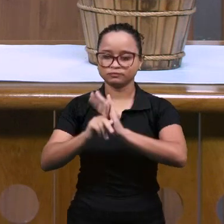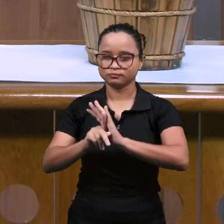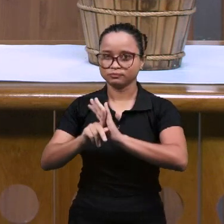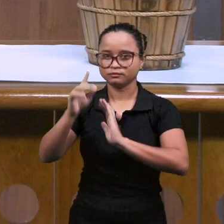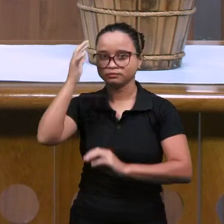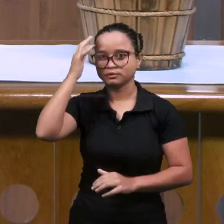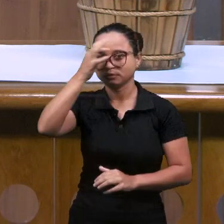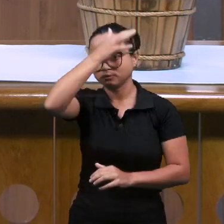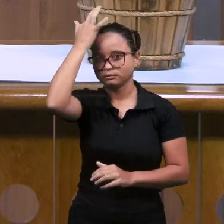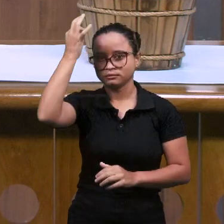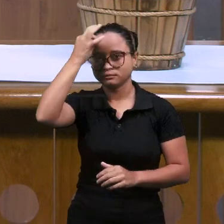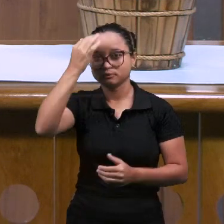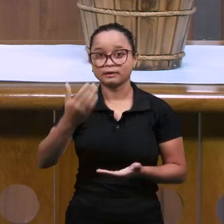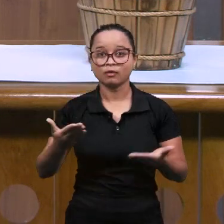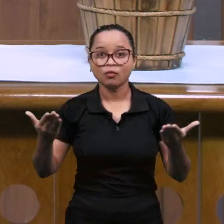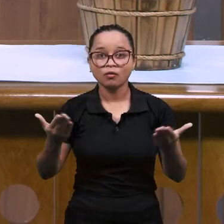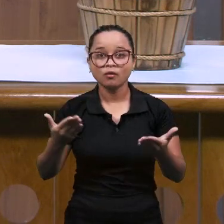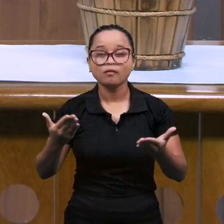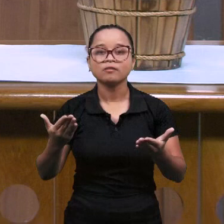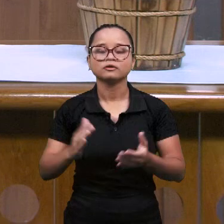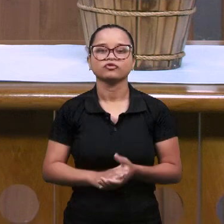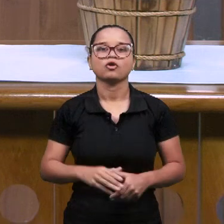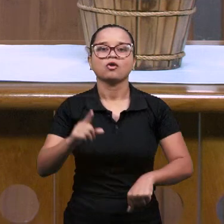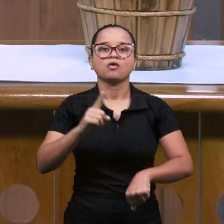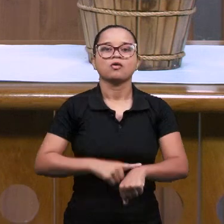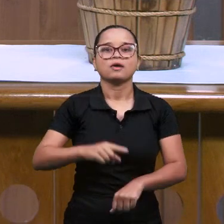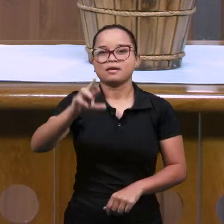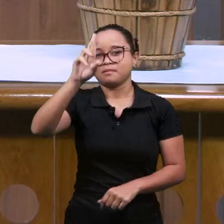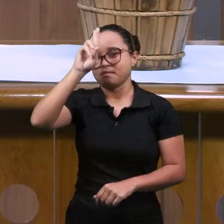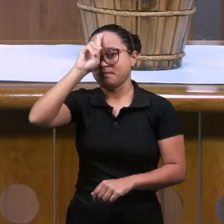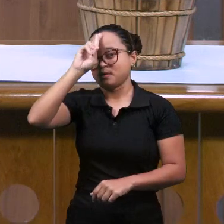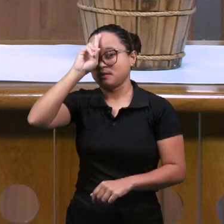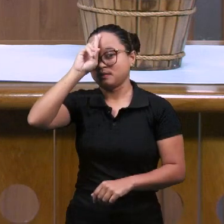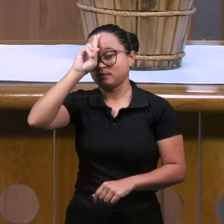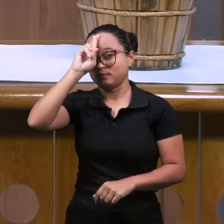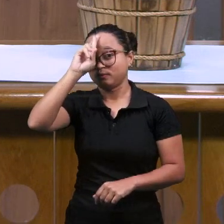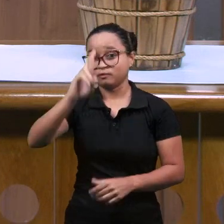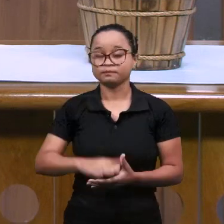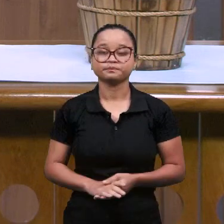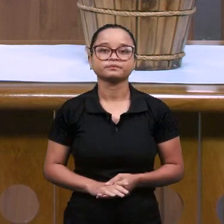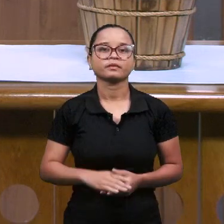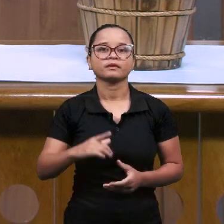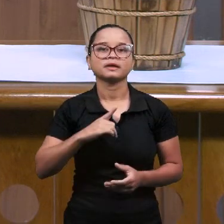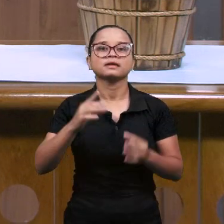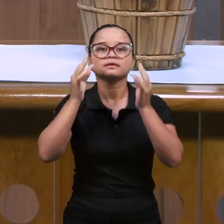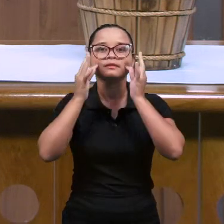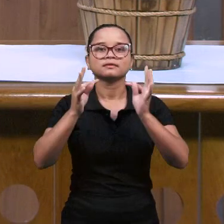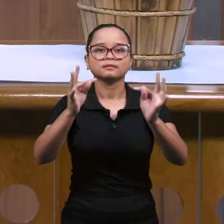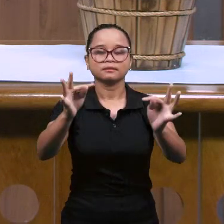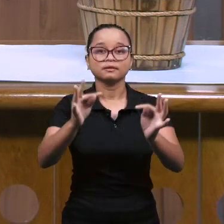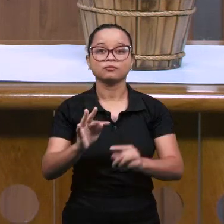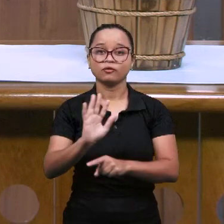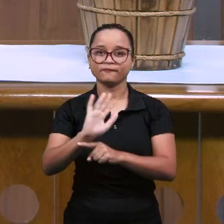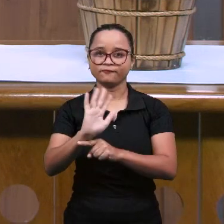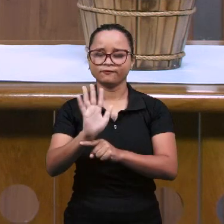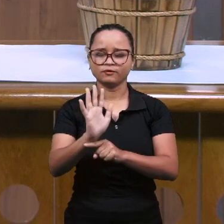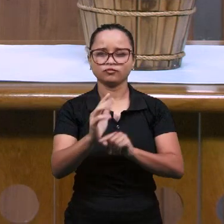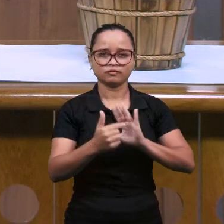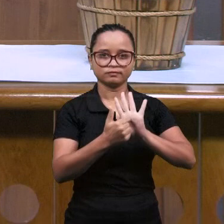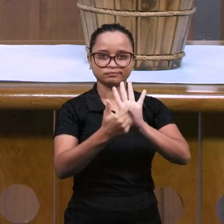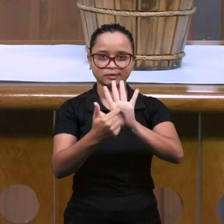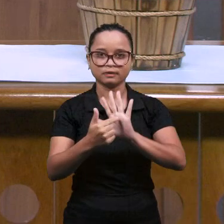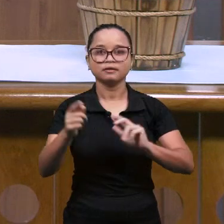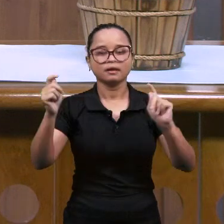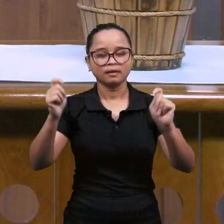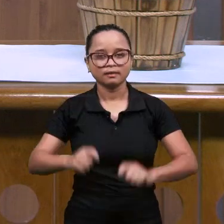Aujourd'hui, à midi, au Réel du Brésil, nous allons présenter ces témoignages en vidéo. Ceux qui veulent participer et assister pouvant